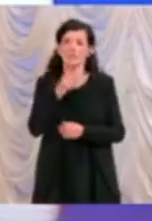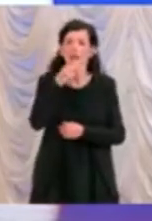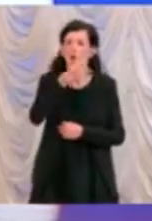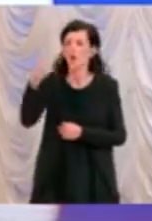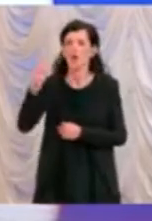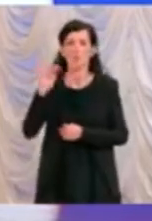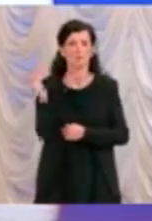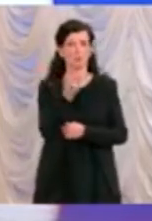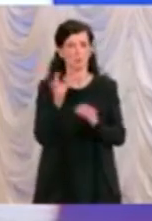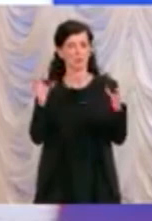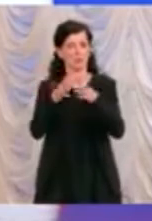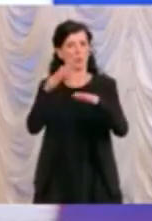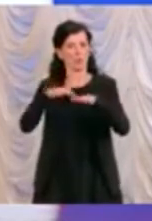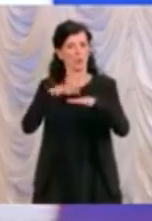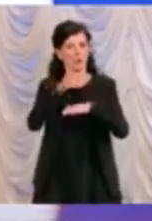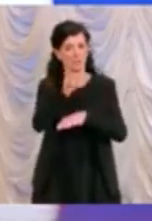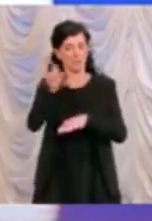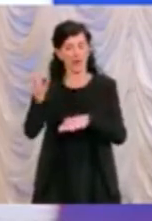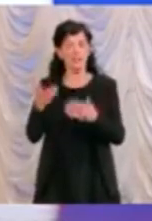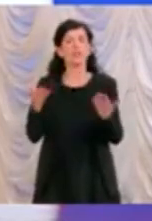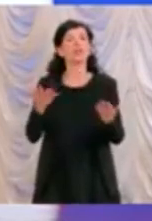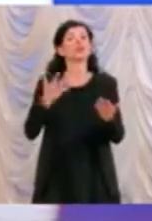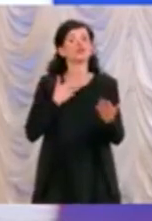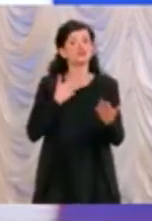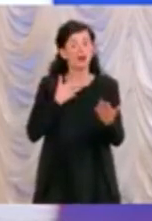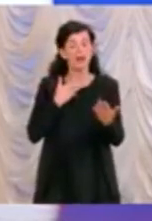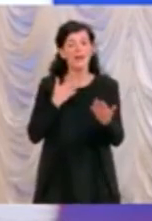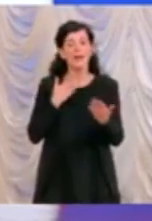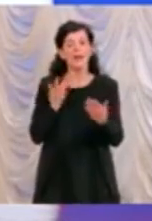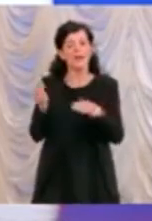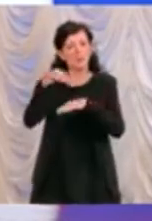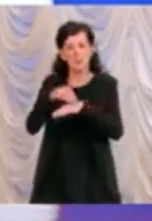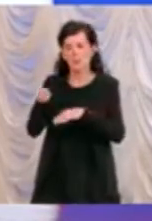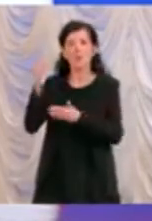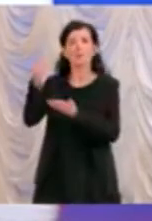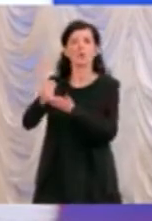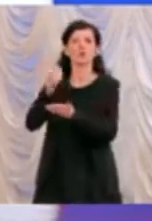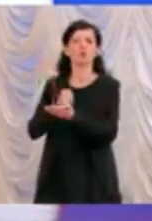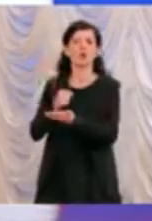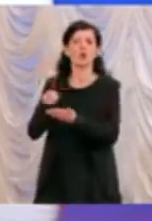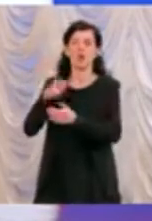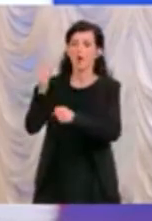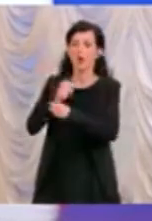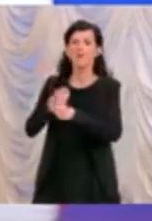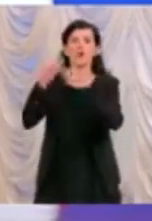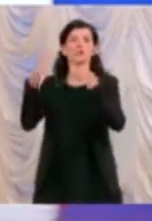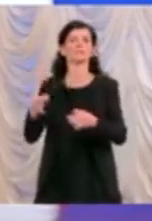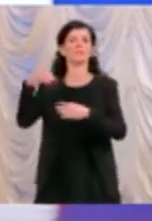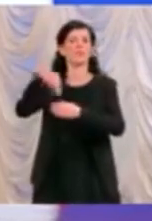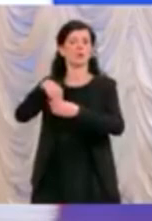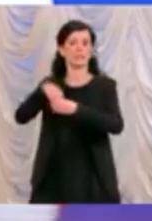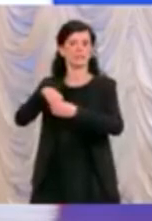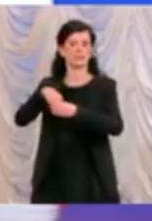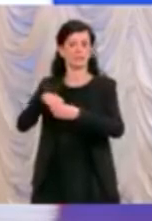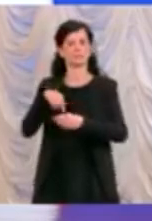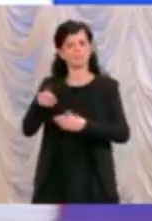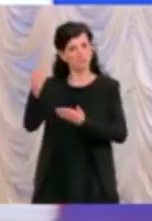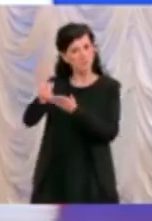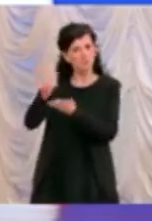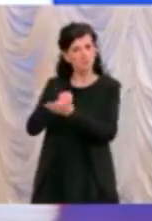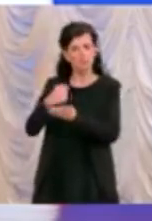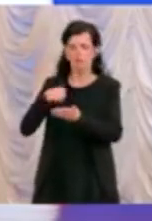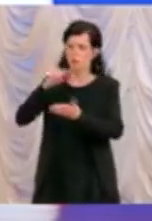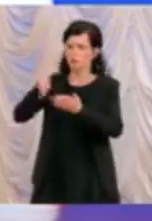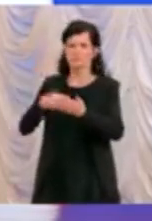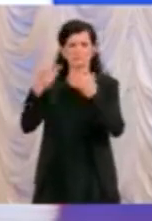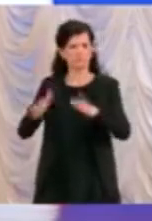e poi dicevo c'è anche il protocollo per la sicurezza dei luoghi di lavoro ecco noi l'abbiamo già siglato verso